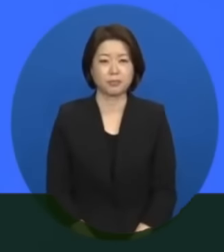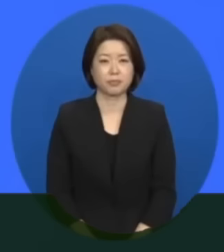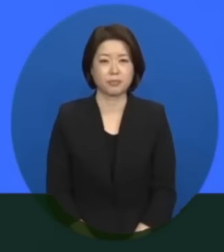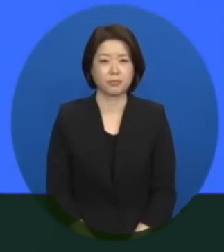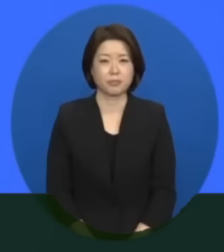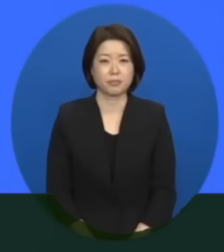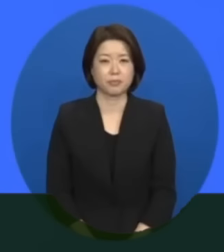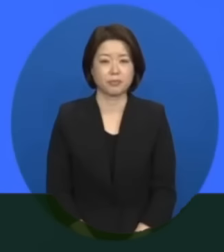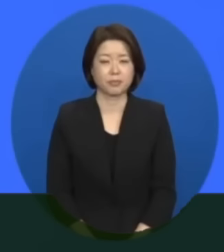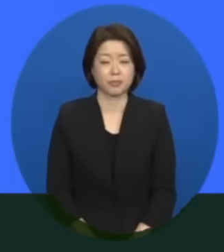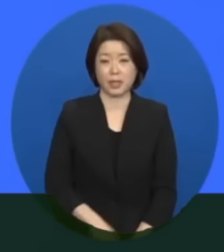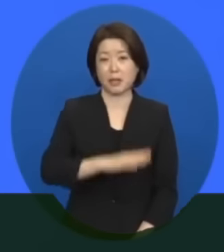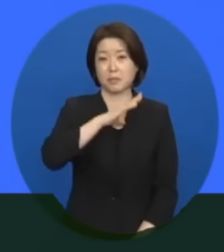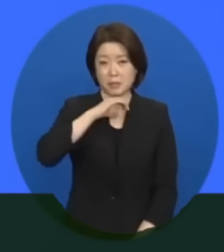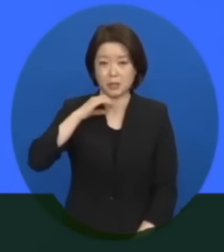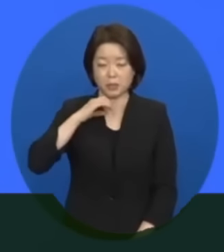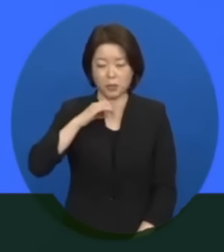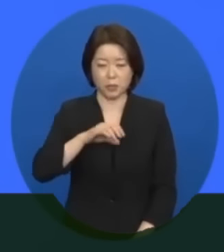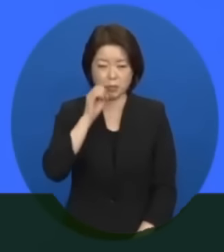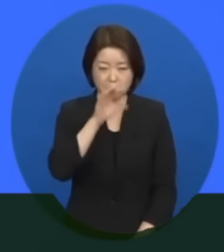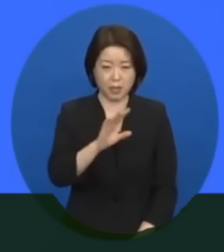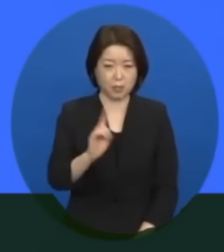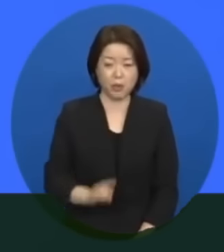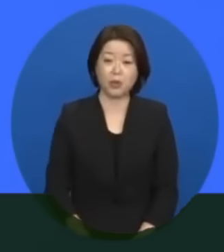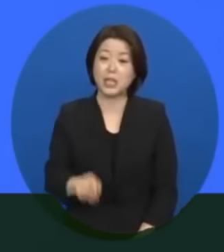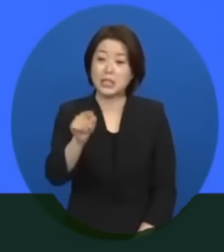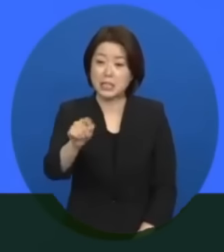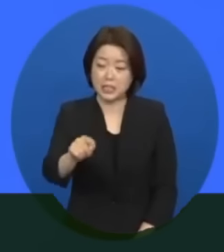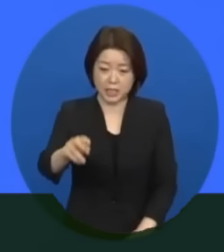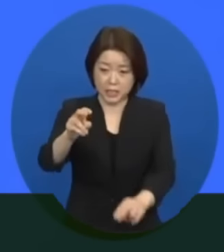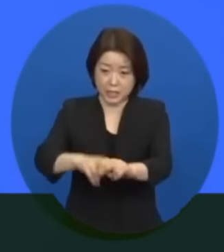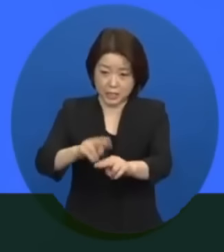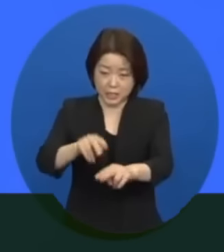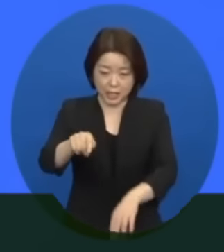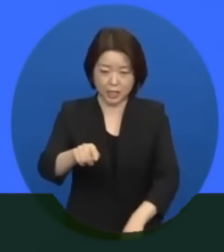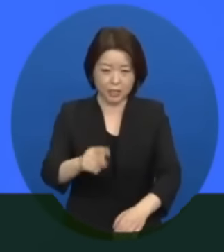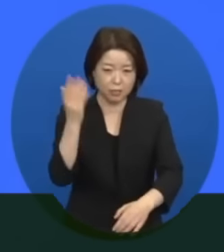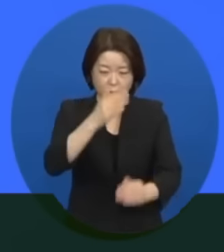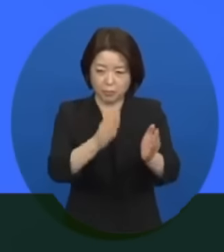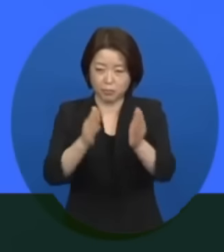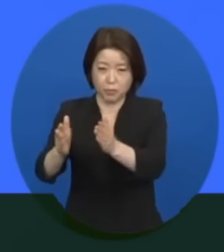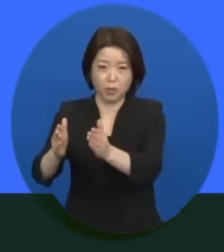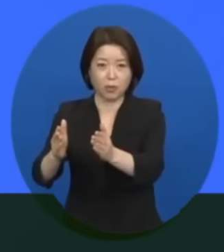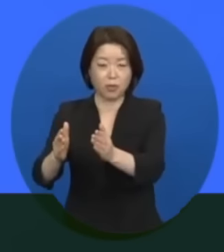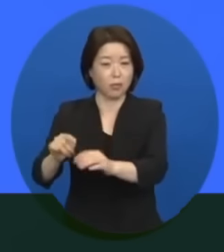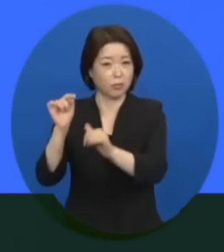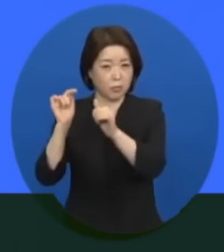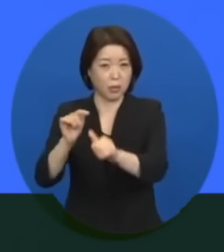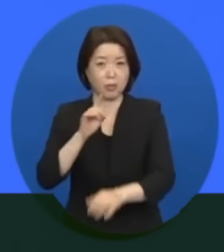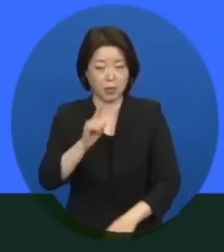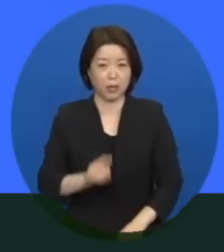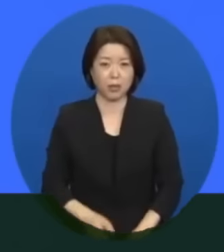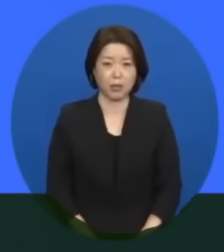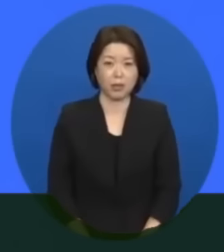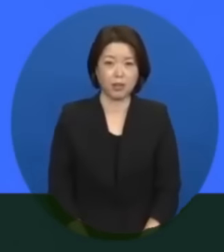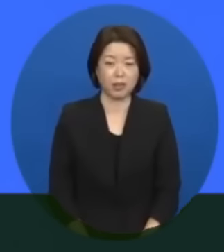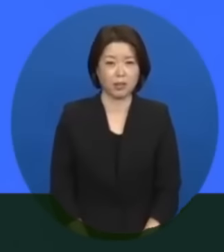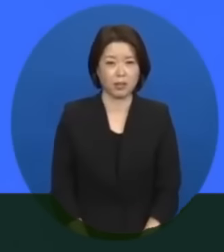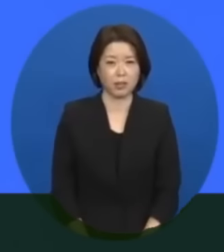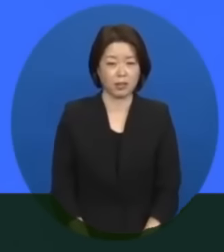것입니다 베드로가 이런 얘기를 하잖아요 내 자를 정돈하라 굉장히 독특한 얘기예요이